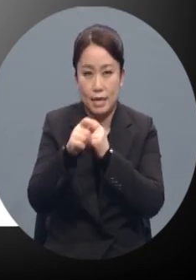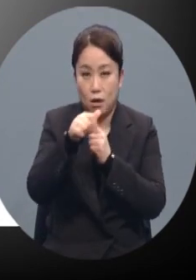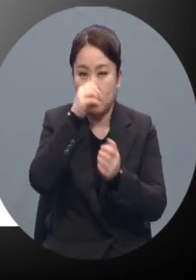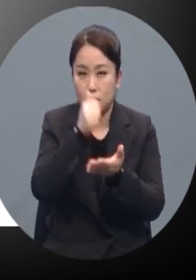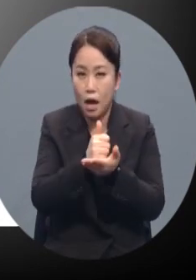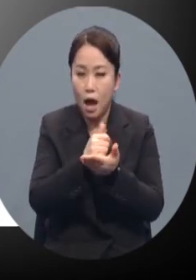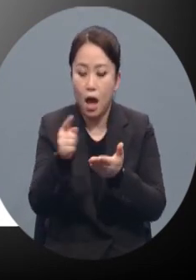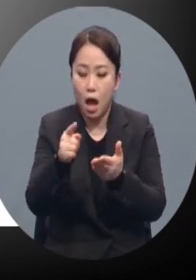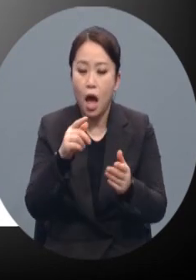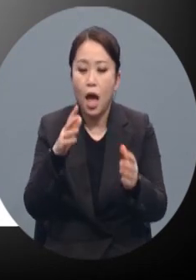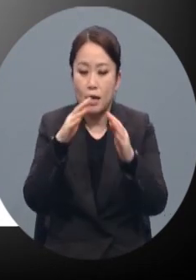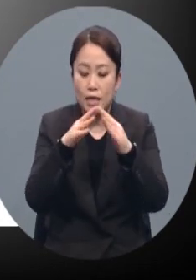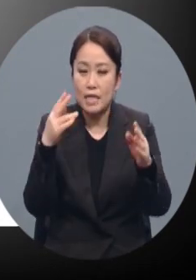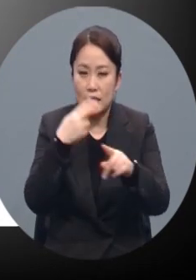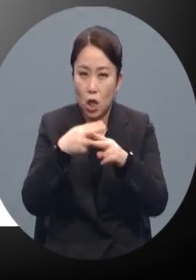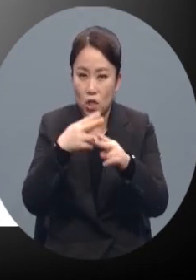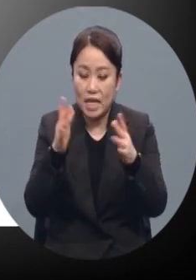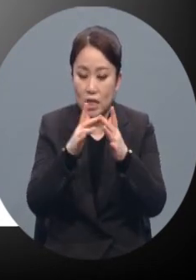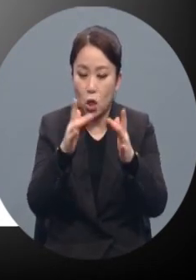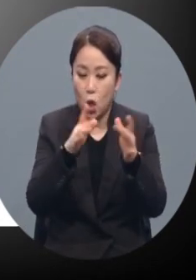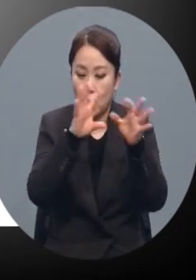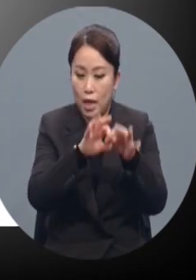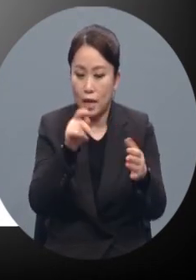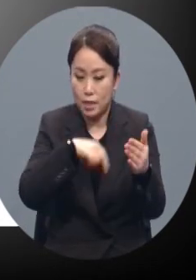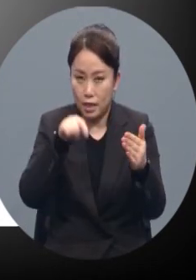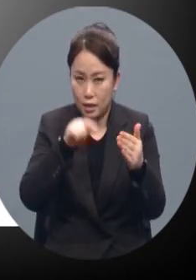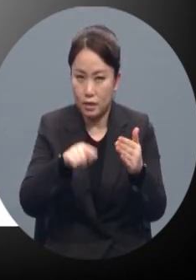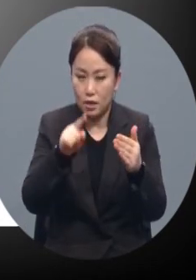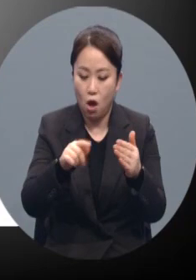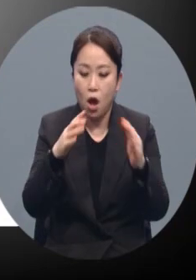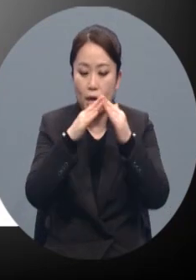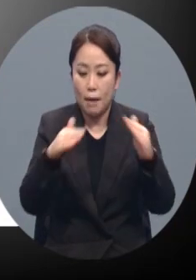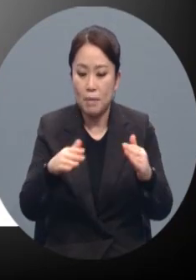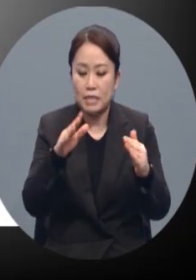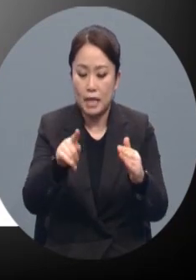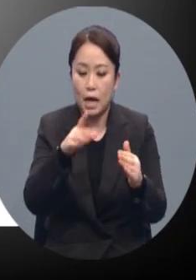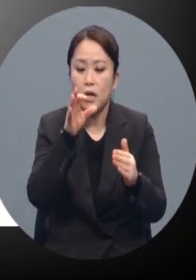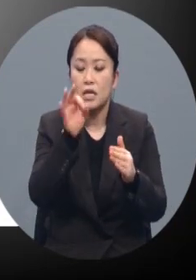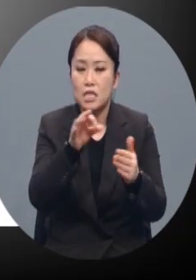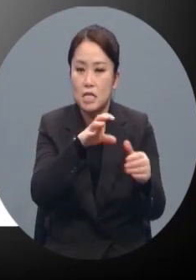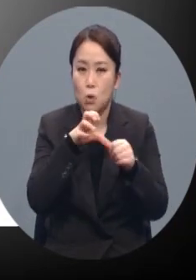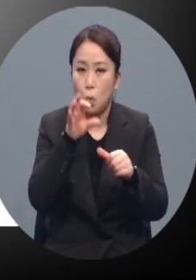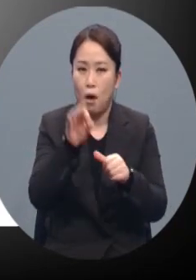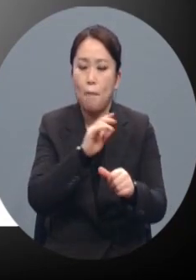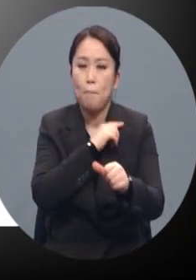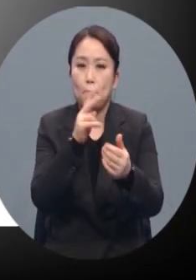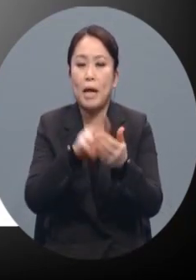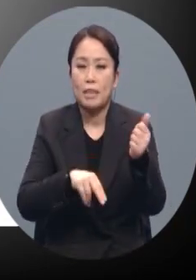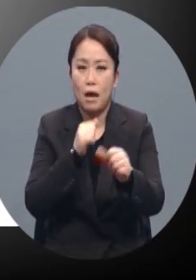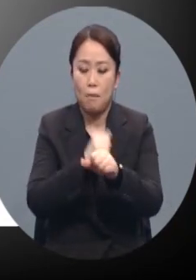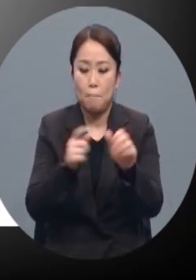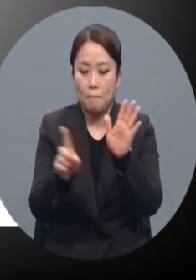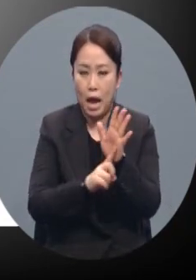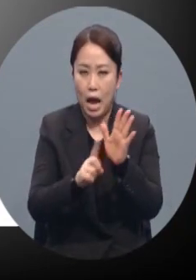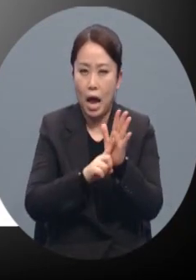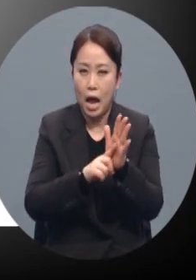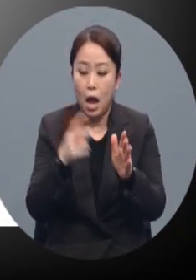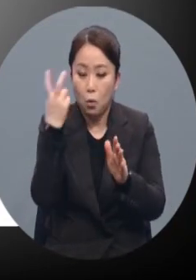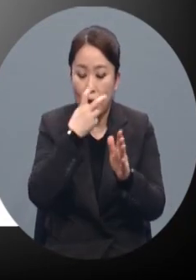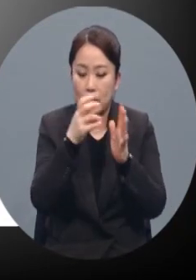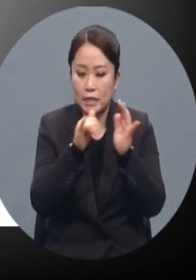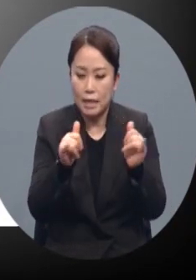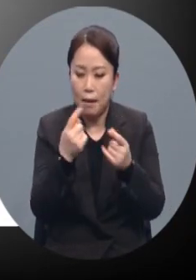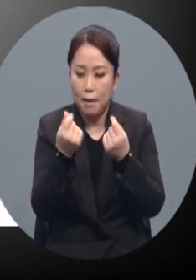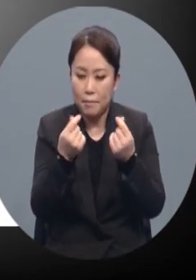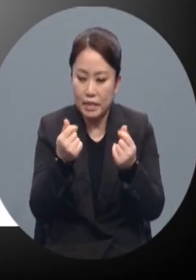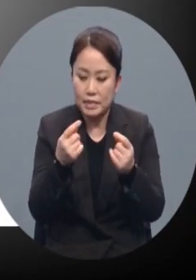캠핑장 이용권을 판다고 속인 뒤 돈을 받아 챙긴 혐의로 경찰에 붙잡혔습니다. 관리자 계정과 비슷한 아이디를 사용해